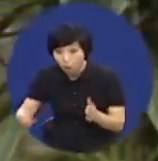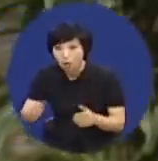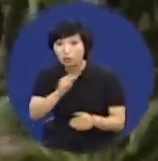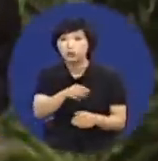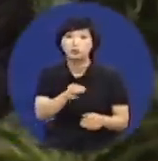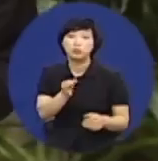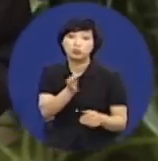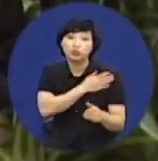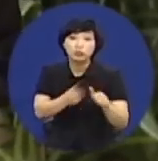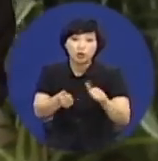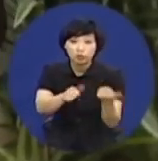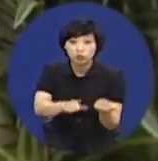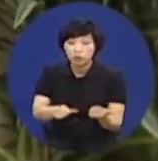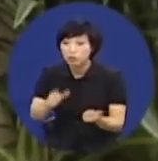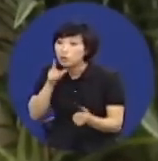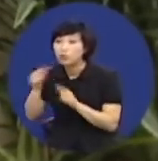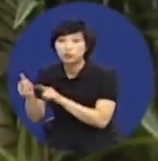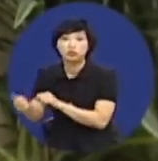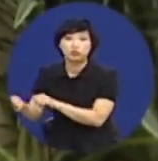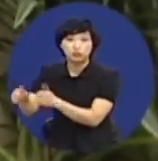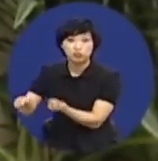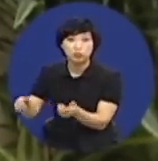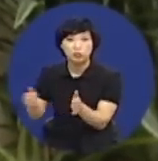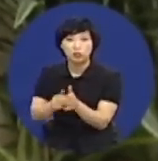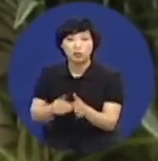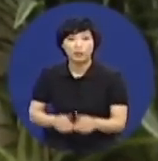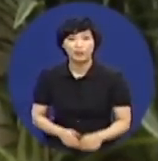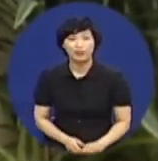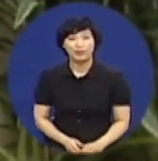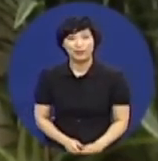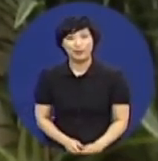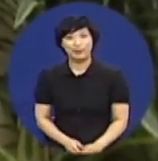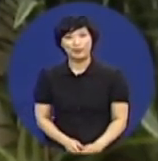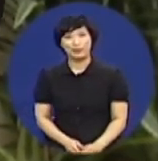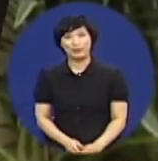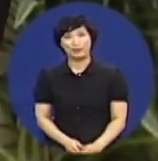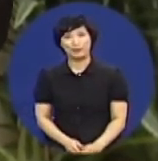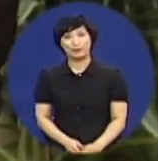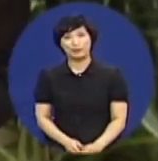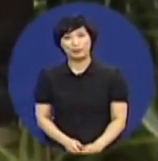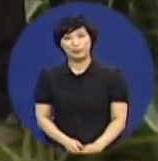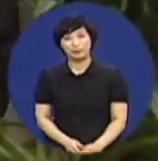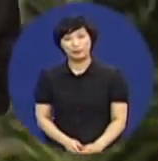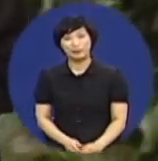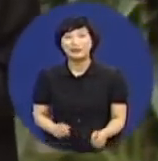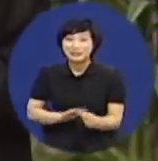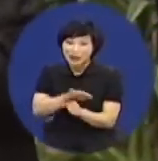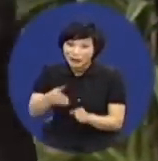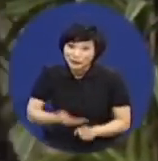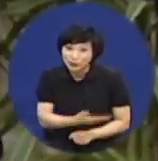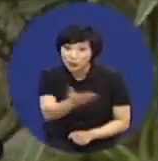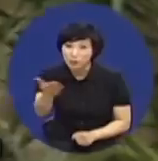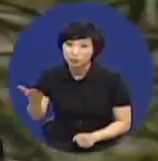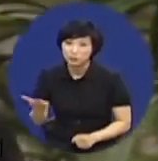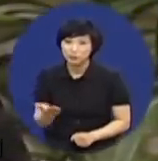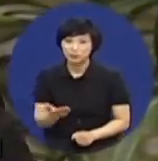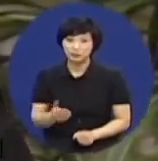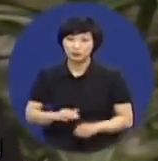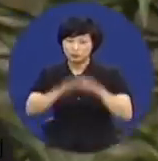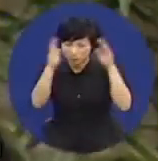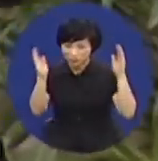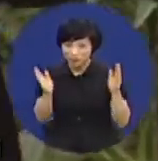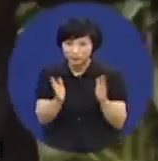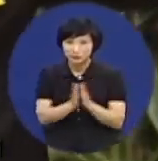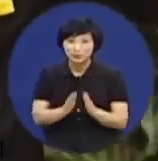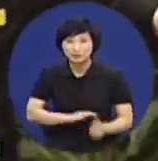歳月が過ぎて金持ちも貧しい人も死んで葬られました。愛する皆さん、